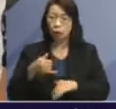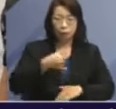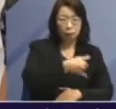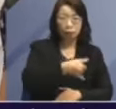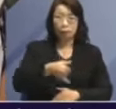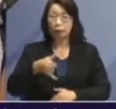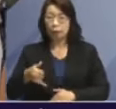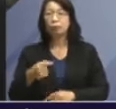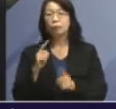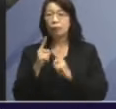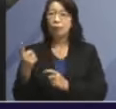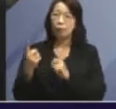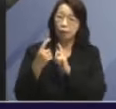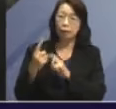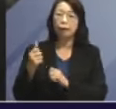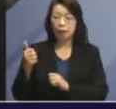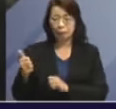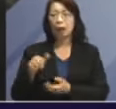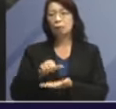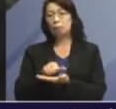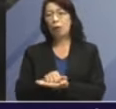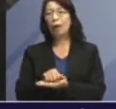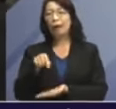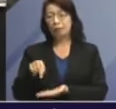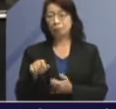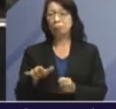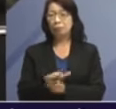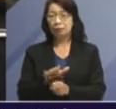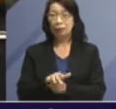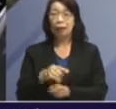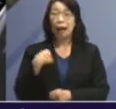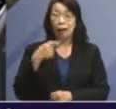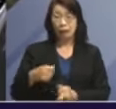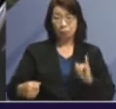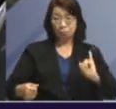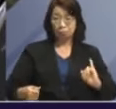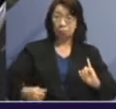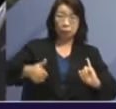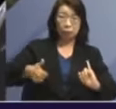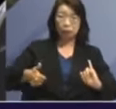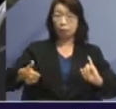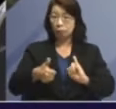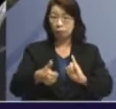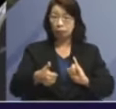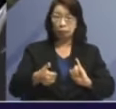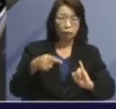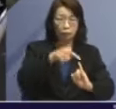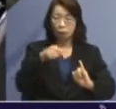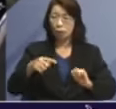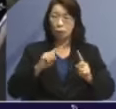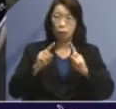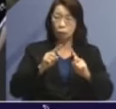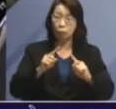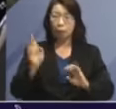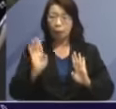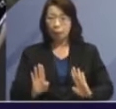สรีภาพประชาชนคู่ความโจทก์จำเลยแต่ท่านก็เน้นเรื่องผู้เสียหายอย่างผู้เสียหายเนี่ยศาลเ